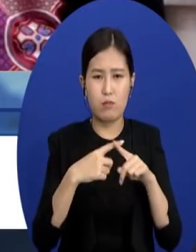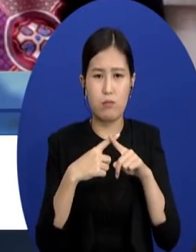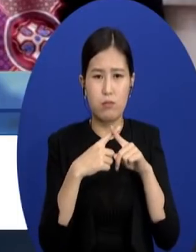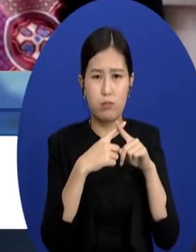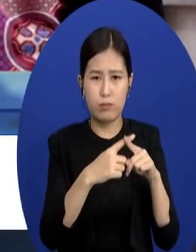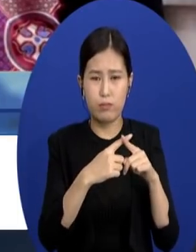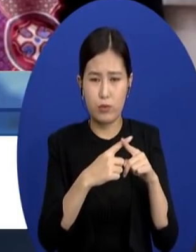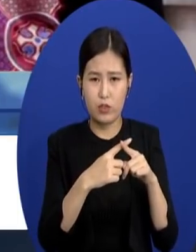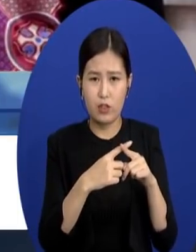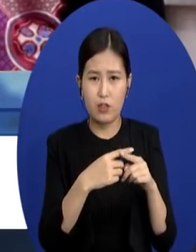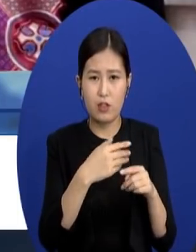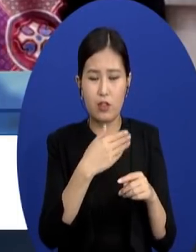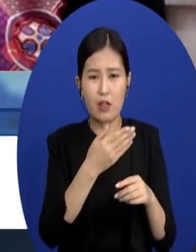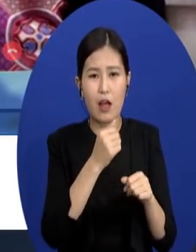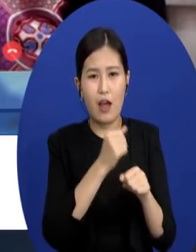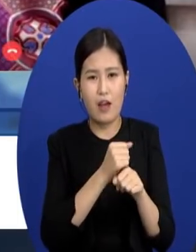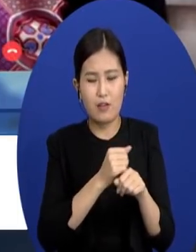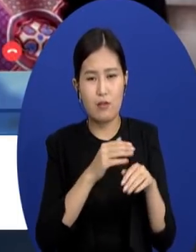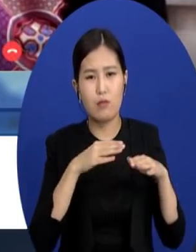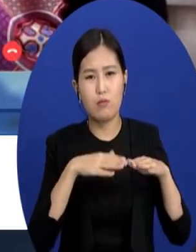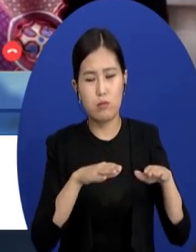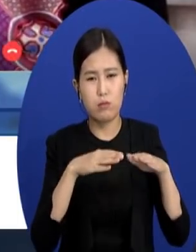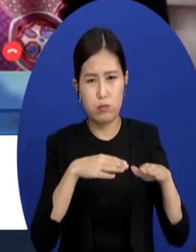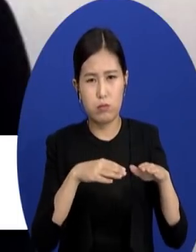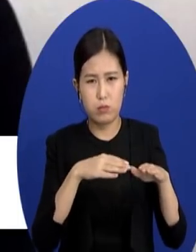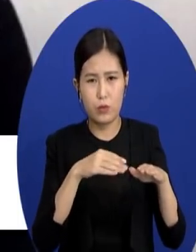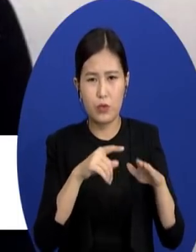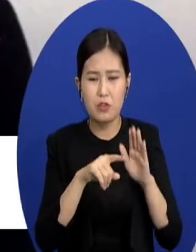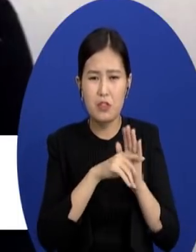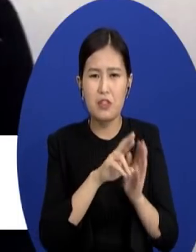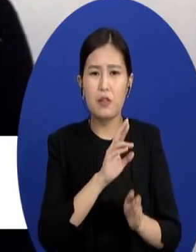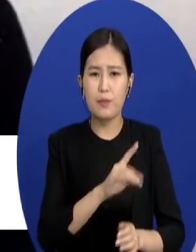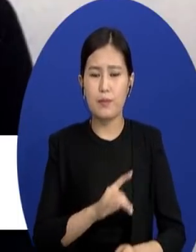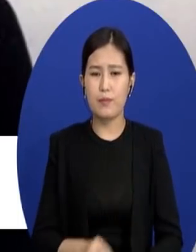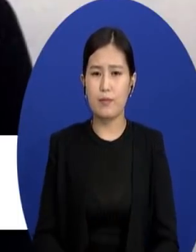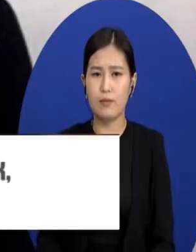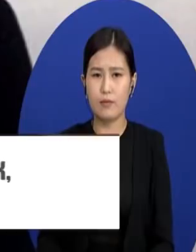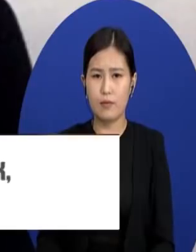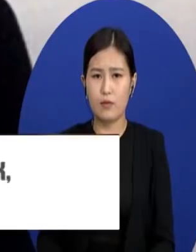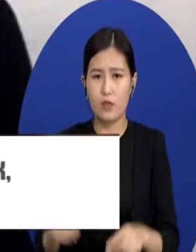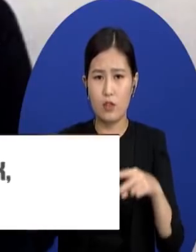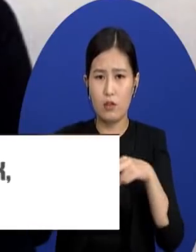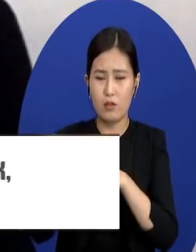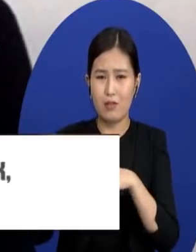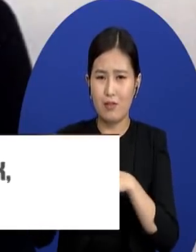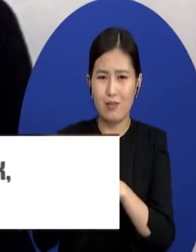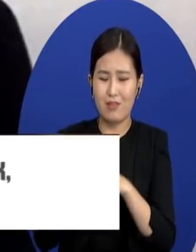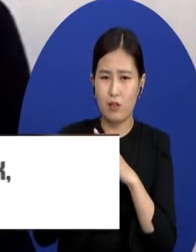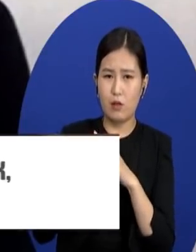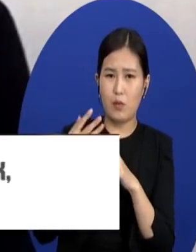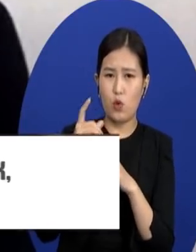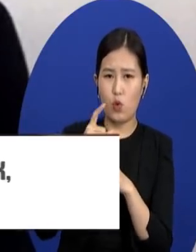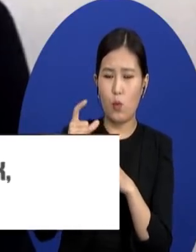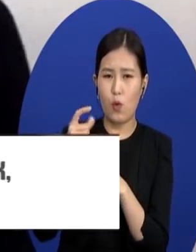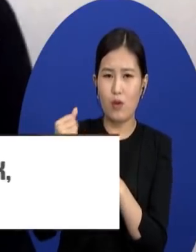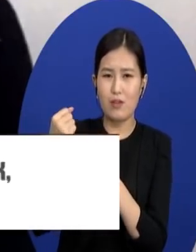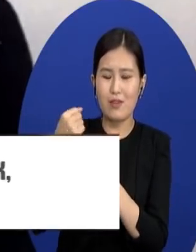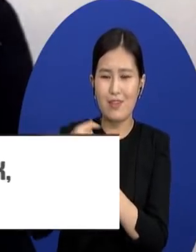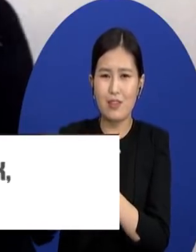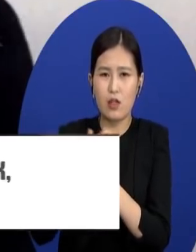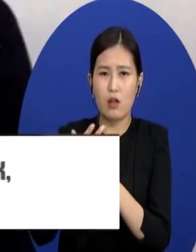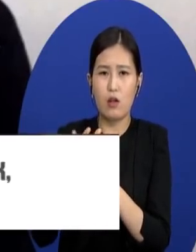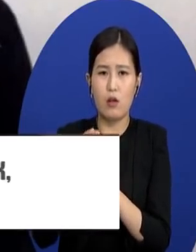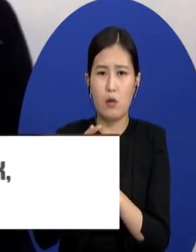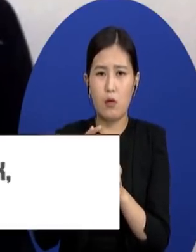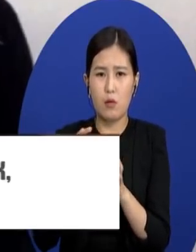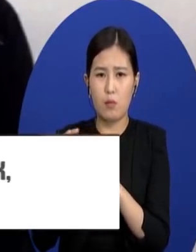танаа яг одоо таны эрхэлдэг бизнес төрөн ямар одоо нөлөө үзүүлж байна? Бүх хөл хорой тогтоосноор бол нөгөө хүмүүсийн захиалгагүй болсон. Ингээд